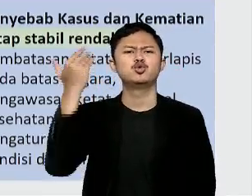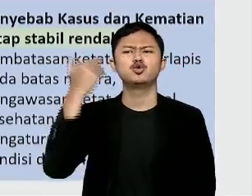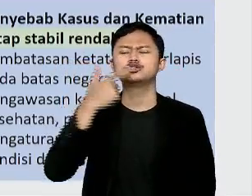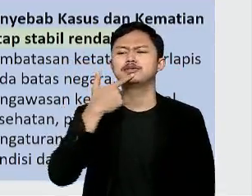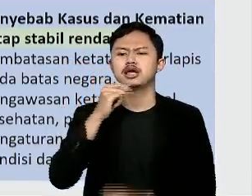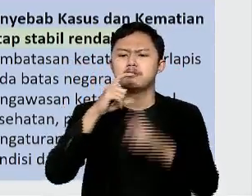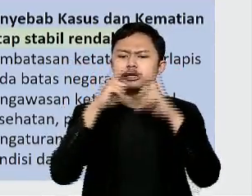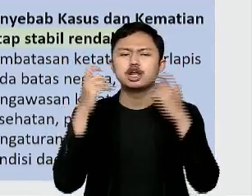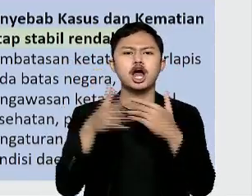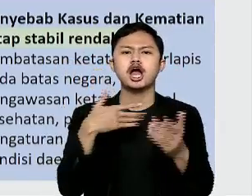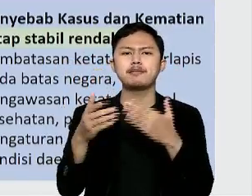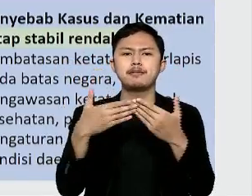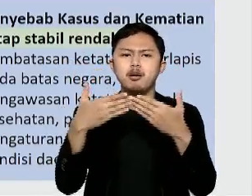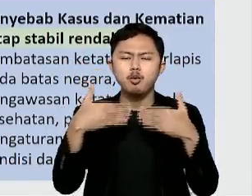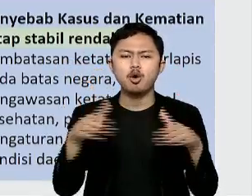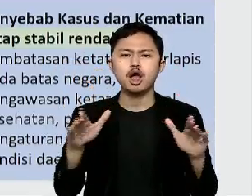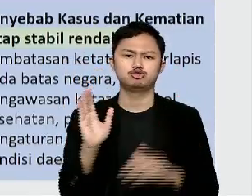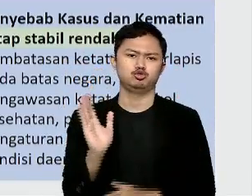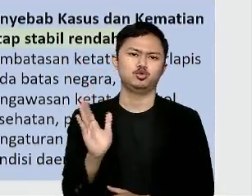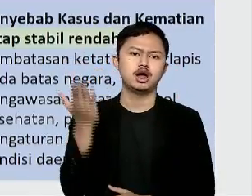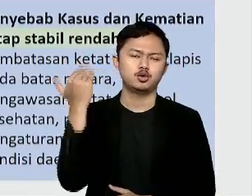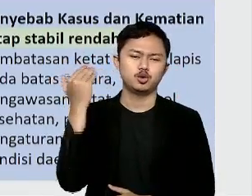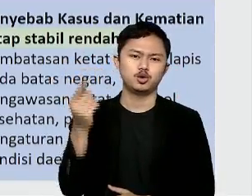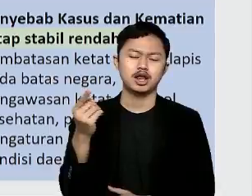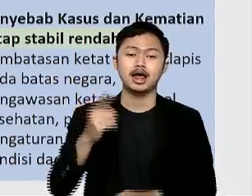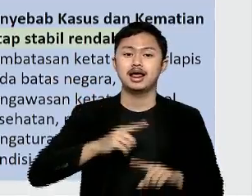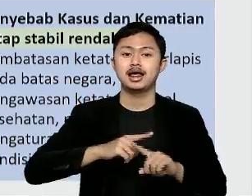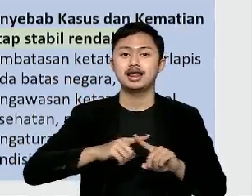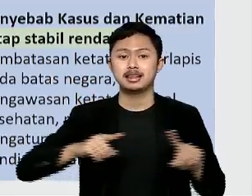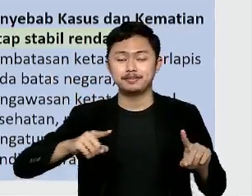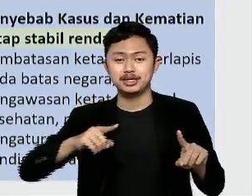dan pengawasan protokol kesehatan lainnya juga tidak